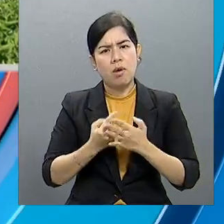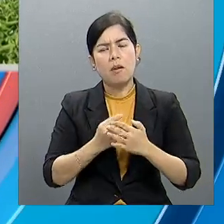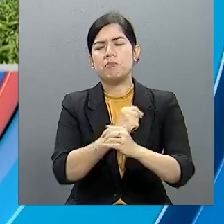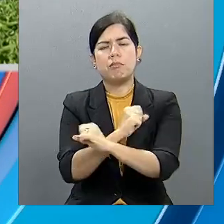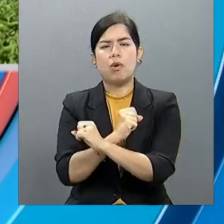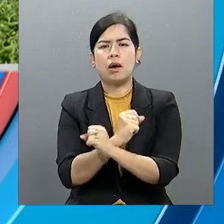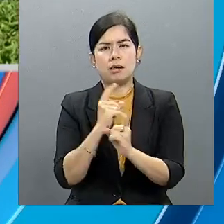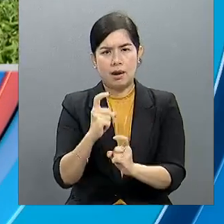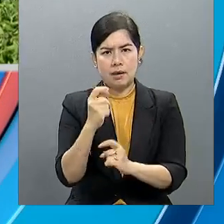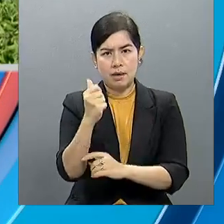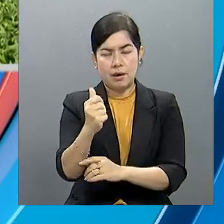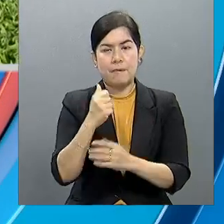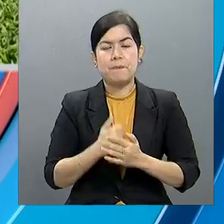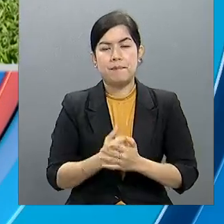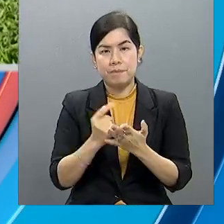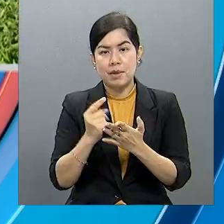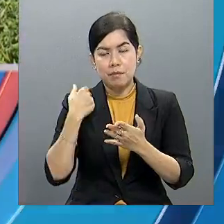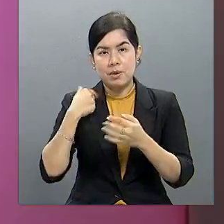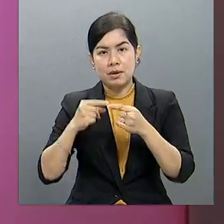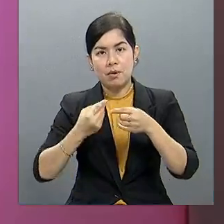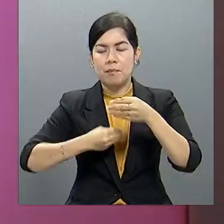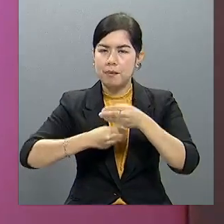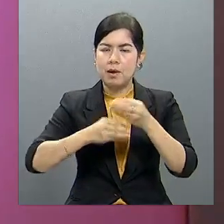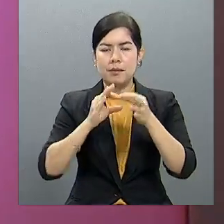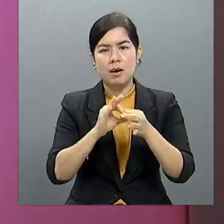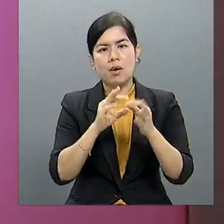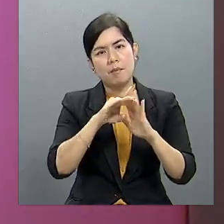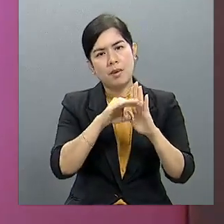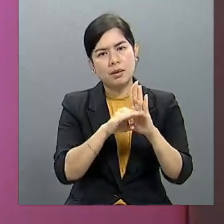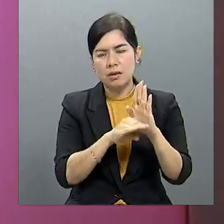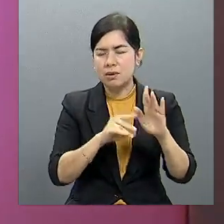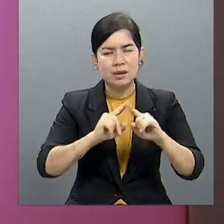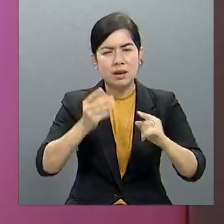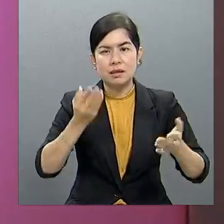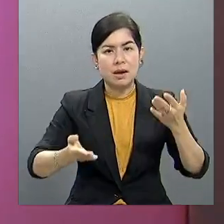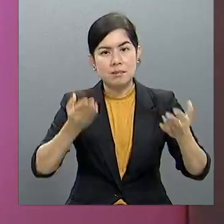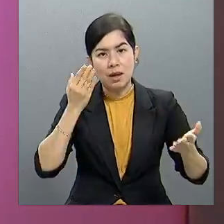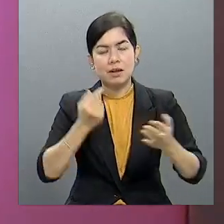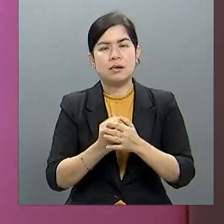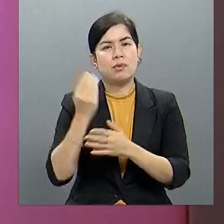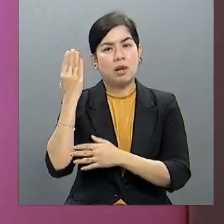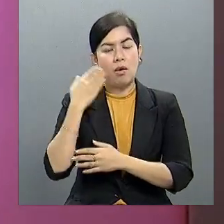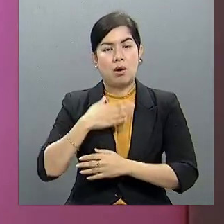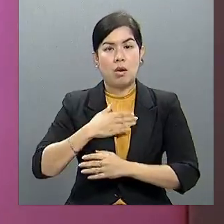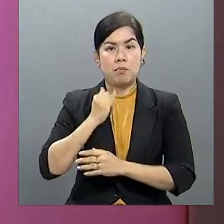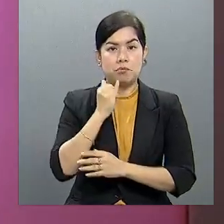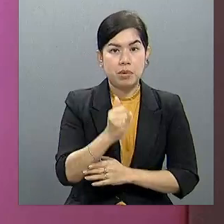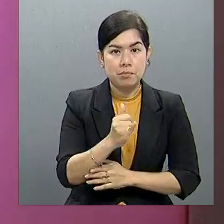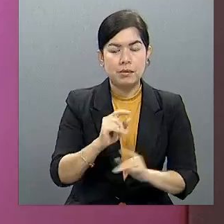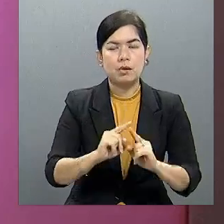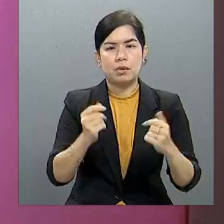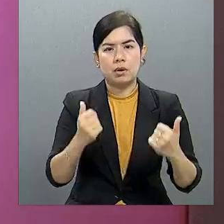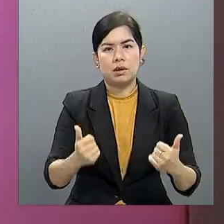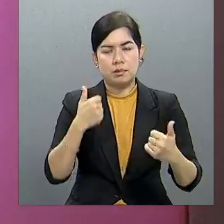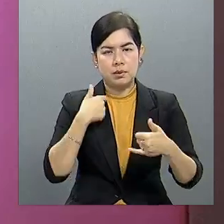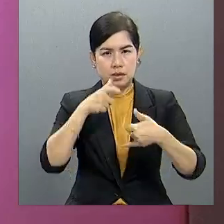ลเอีดเพิ่มเติมแ่นนเองและนะอาจจะจกจิกย่งยากหนอยจากเม่อนเดินป้องเข้าไปไดเลยเดยนอจจะต้องตรวจอณภูมิเสร